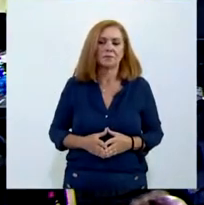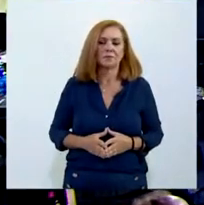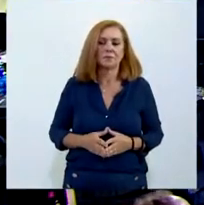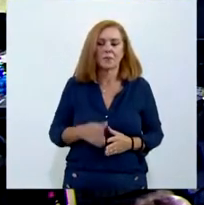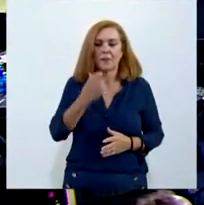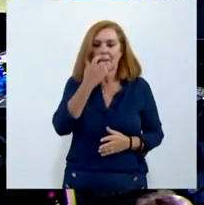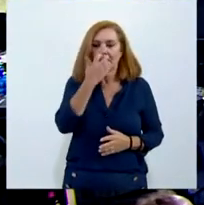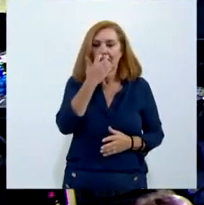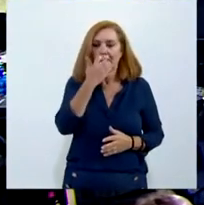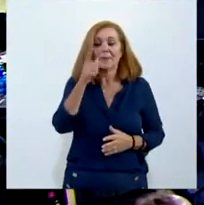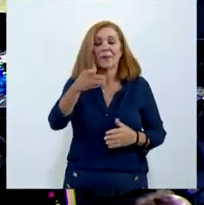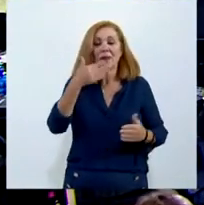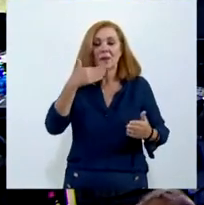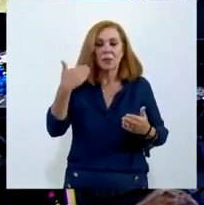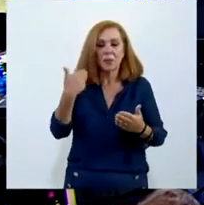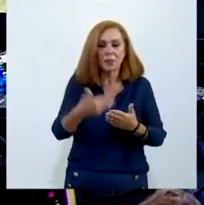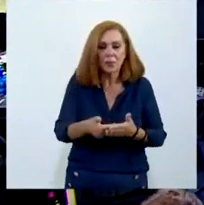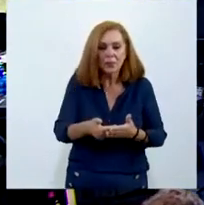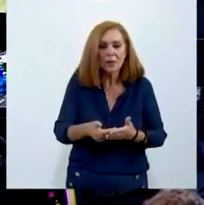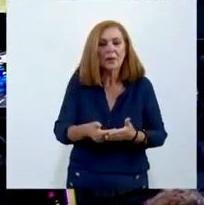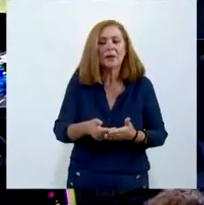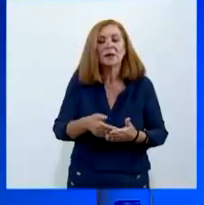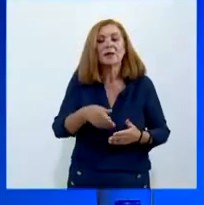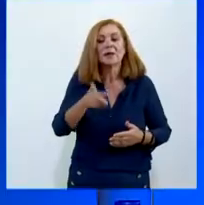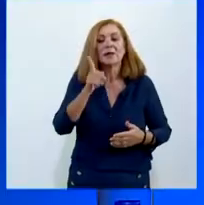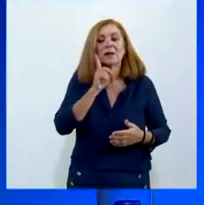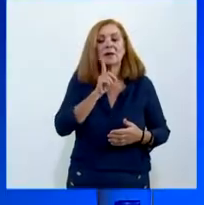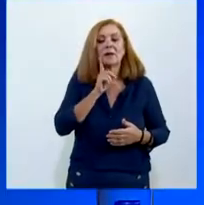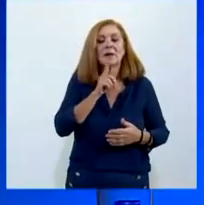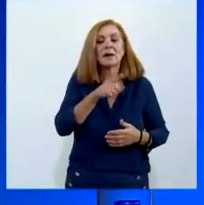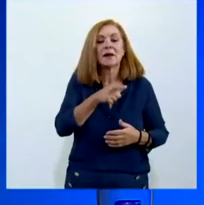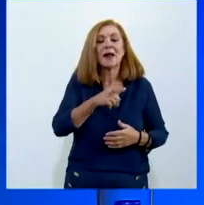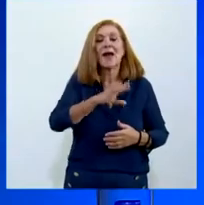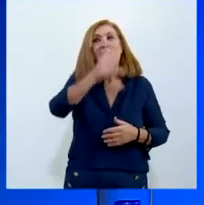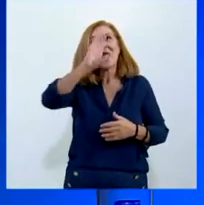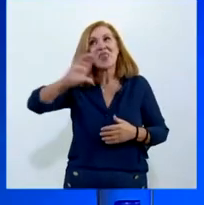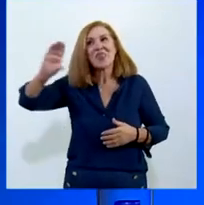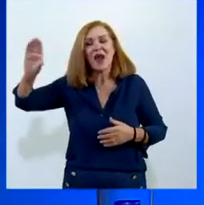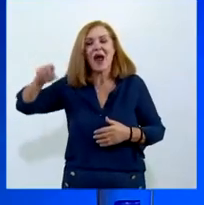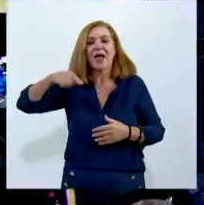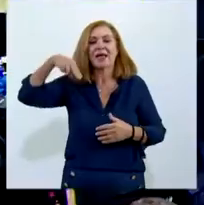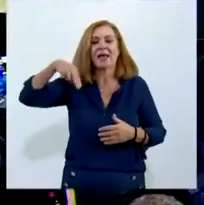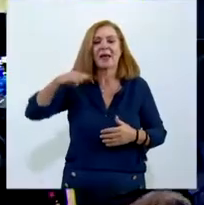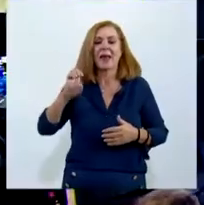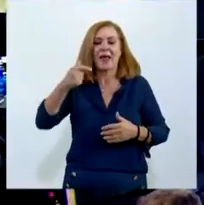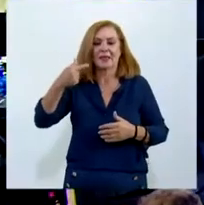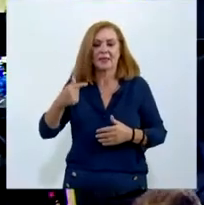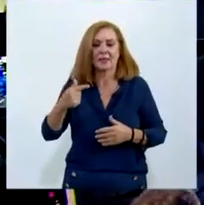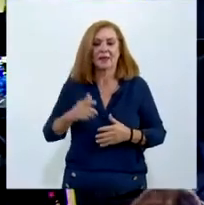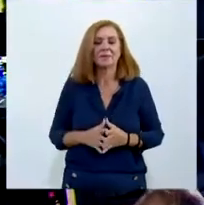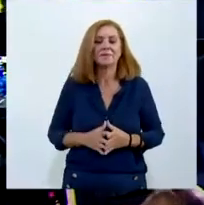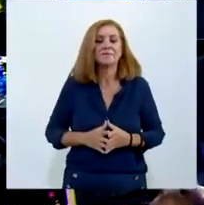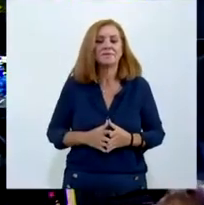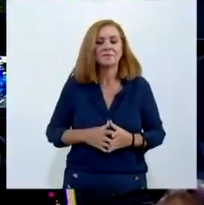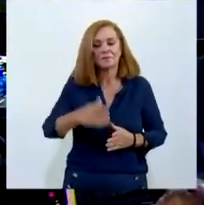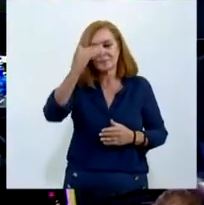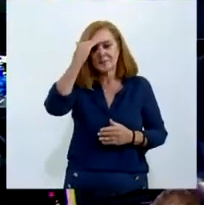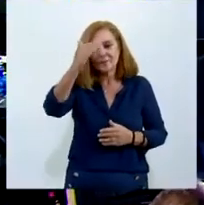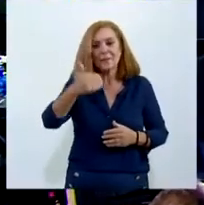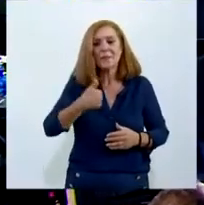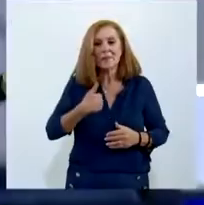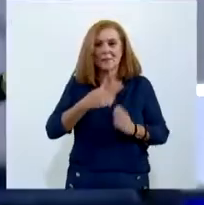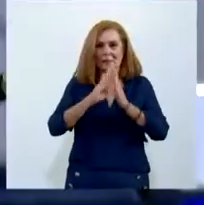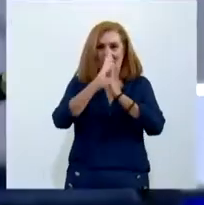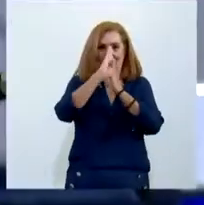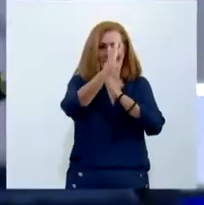Και ολοκληρώνουμε με την Μαρία Χρύσα Σταμπουλίδου από το Thrakinet. Κύριε Πρόεδρε, καλησπέρα σας, εδώ ακριβώς